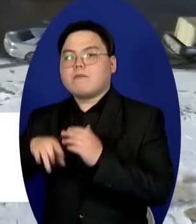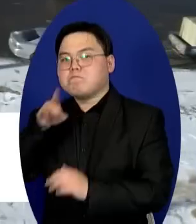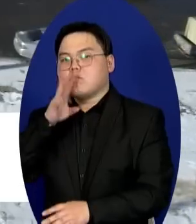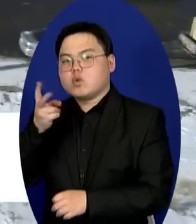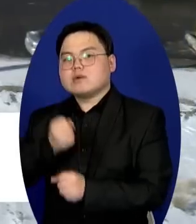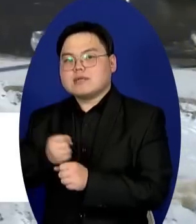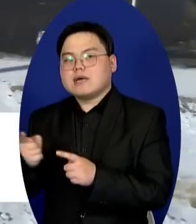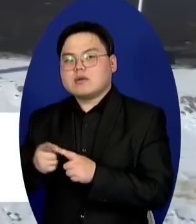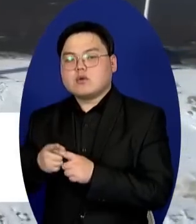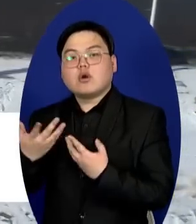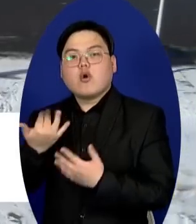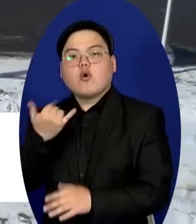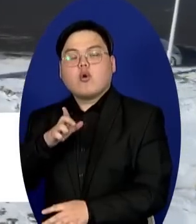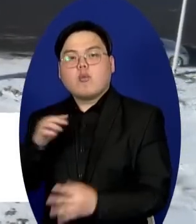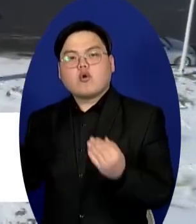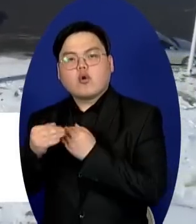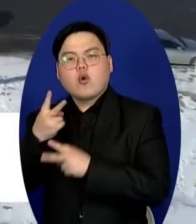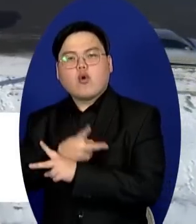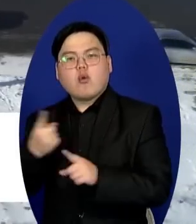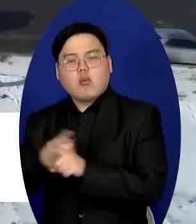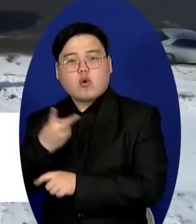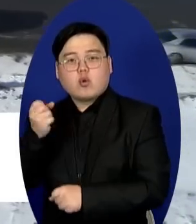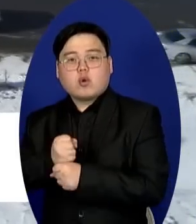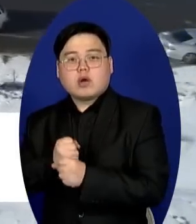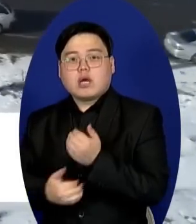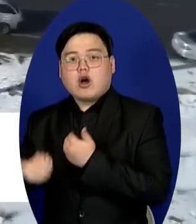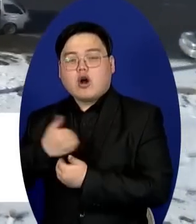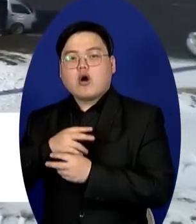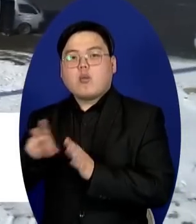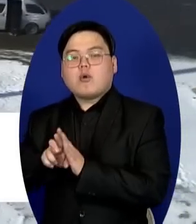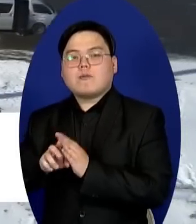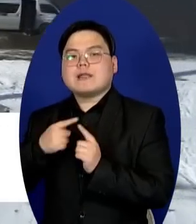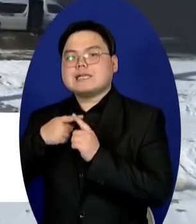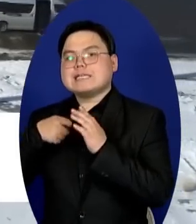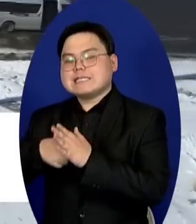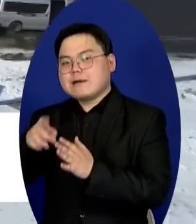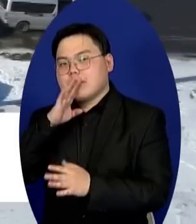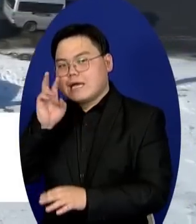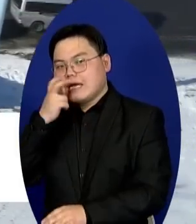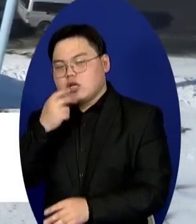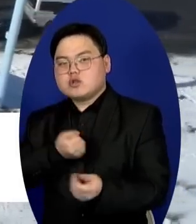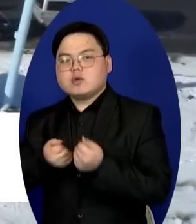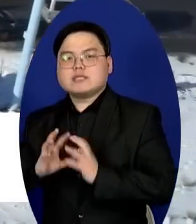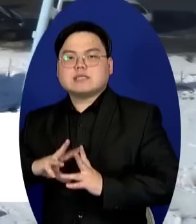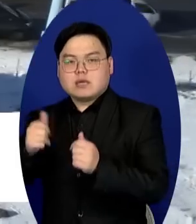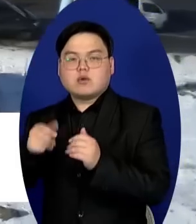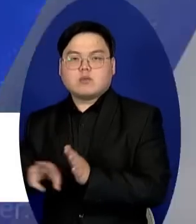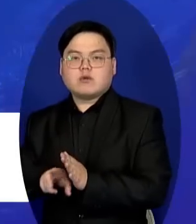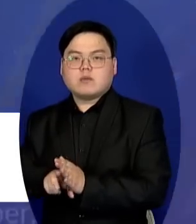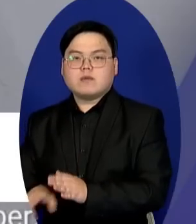Энэ нь цаашид нийслэл хотын хөдөлгөөнд хууль зөрчсөн тээврийн хэрэгсэл оролцох боломжийг хязгаарлаж, хяналт цогцолтыг сайжруулах боломжийг бүрдүүлэх юм.